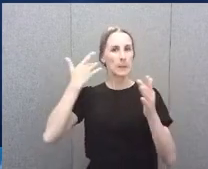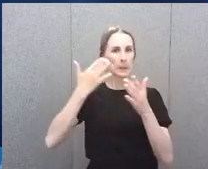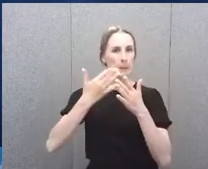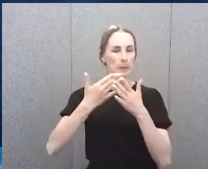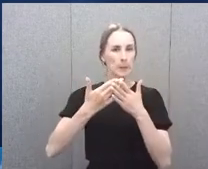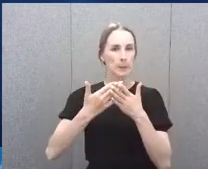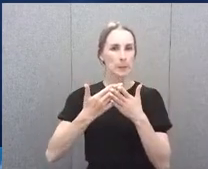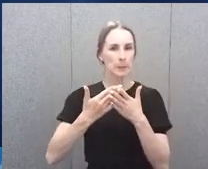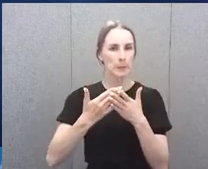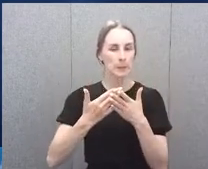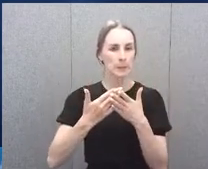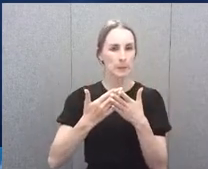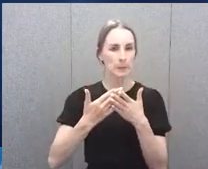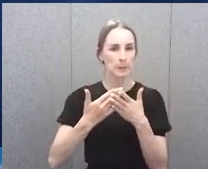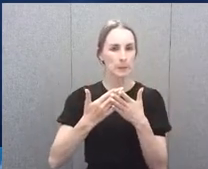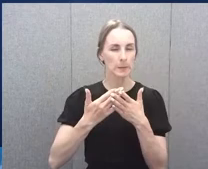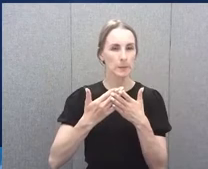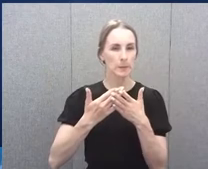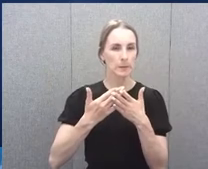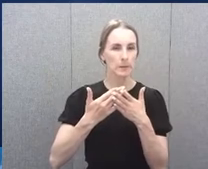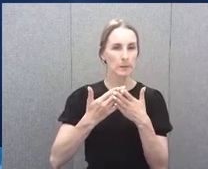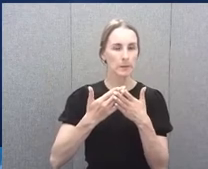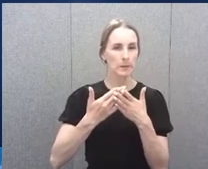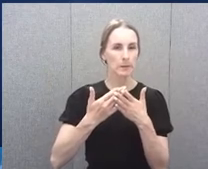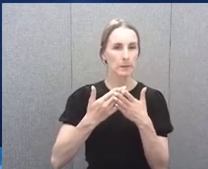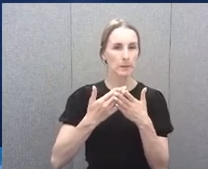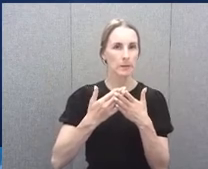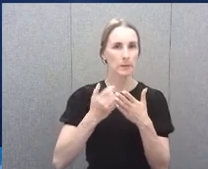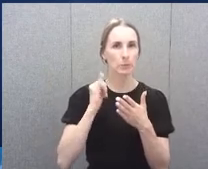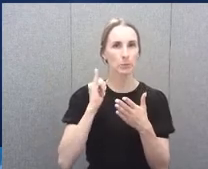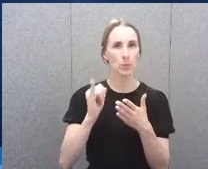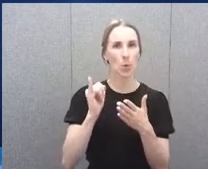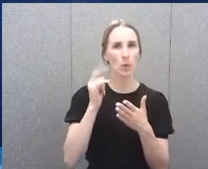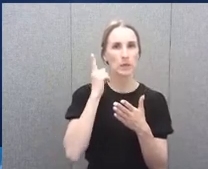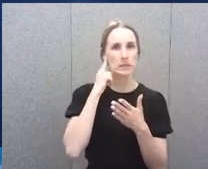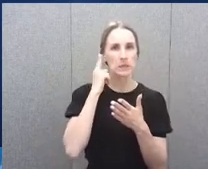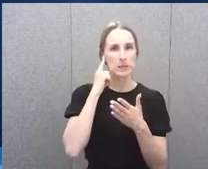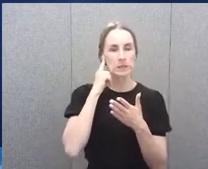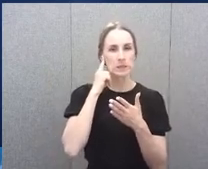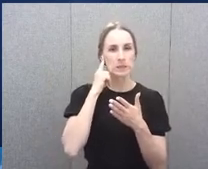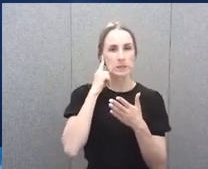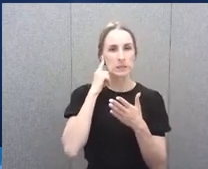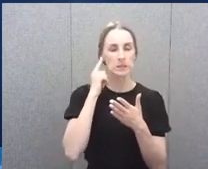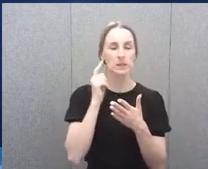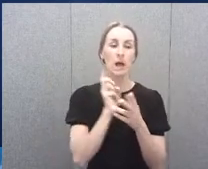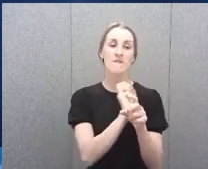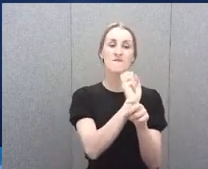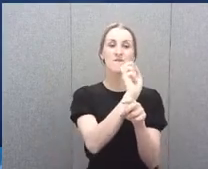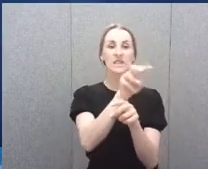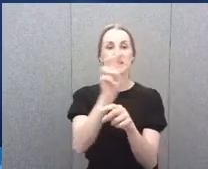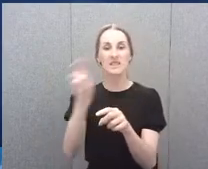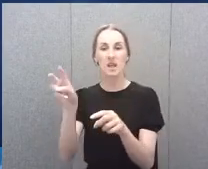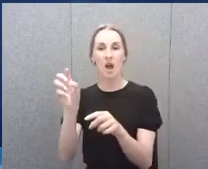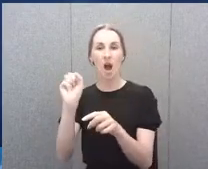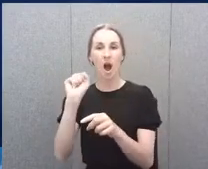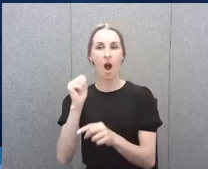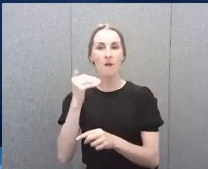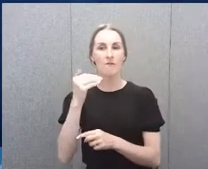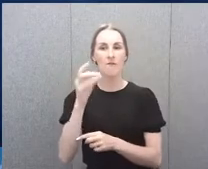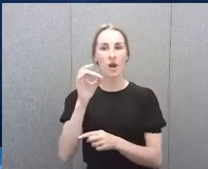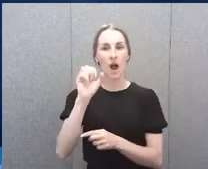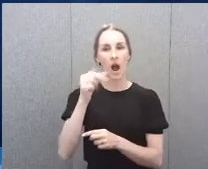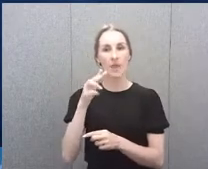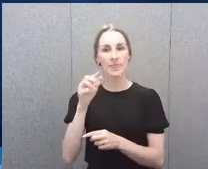сказать. Слушая доклады, и тогда из той работы самое большое впечатление на меня произвели мои поездки